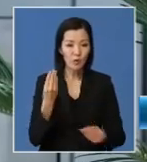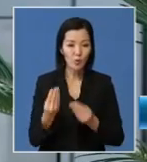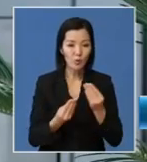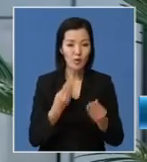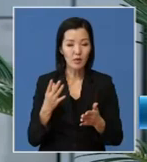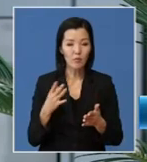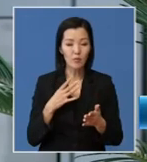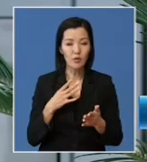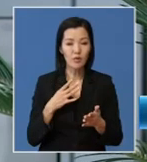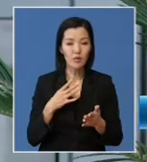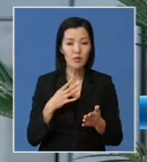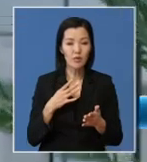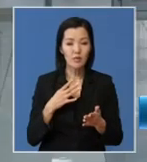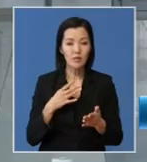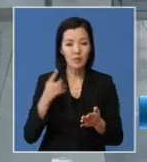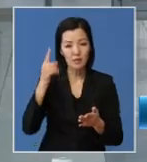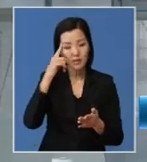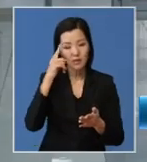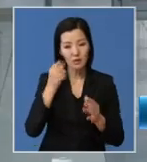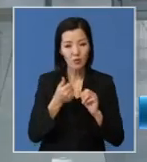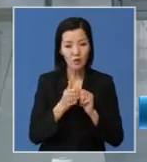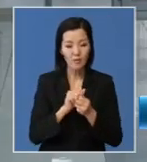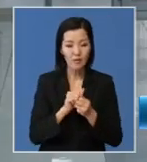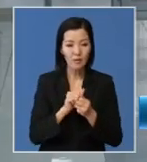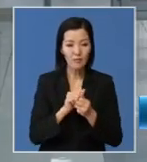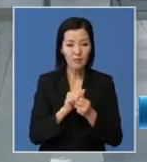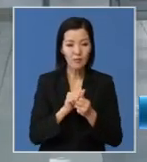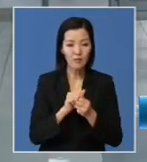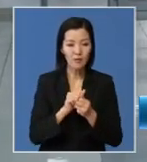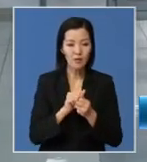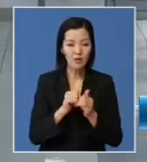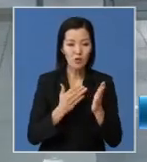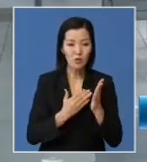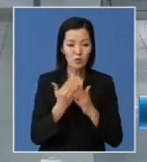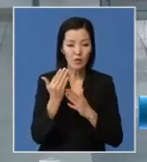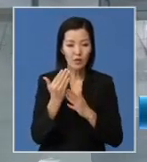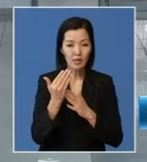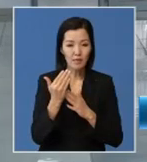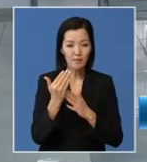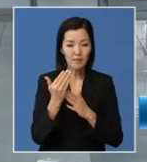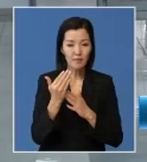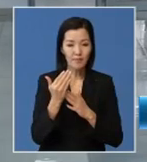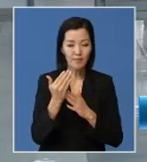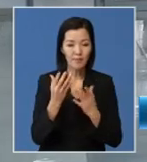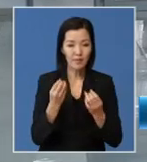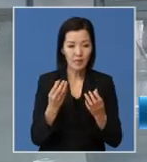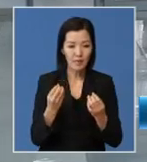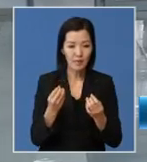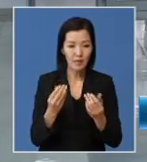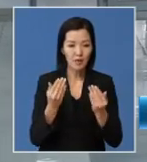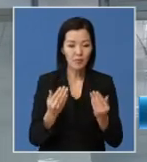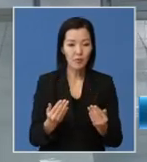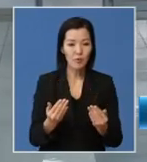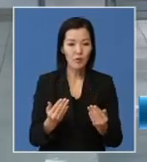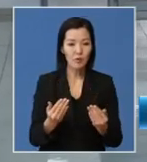болды. Бұл ойындар біздің есте сақтау қабілетімізді одан сайын, яғни, жоғарылатып, көп жоғарылатады. Және тағы да бүгінгі тренингте